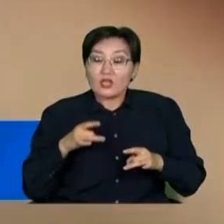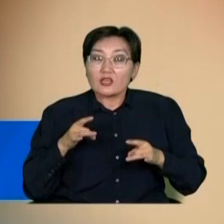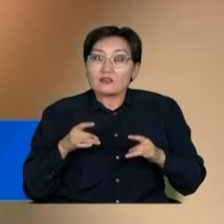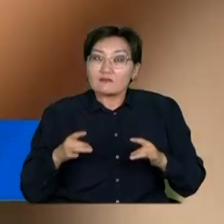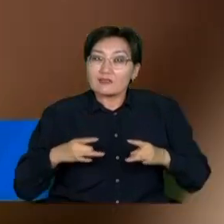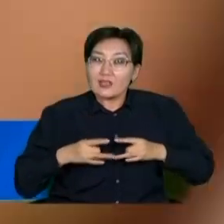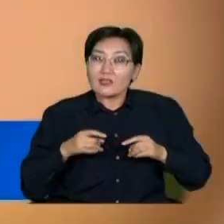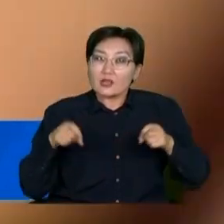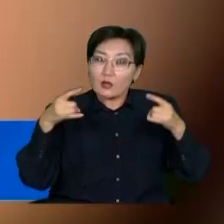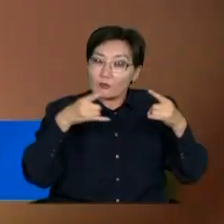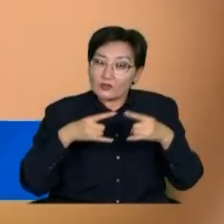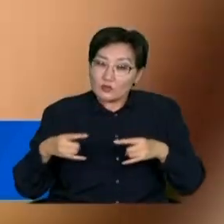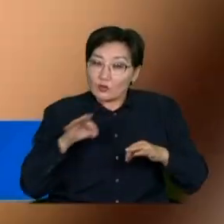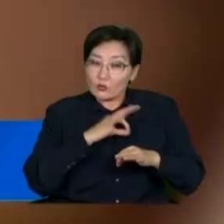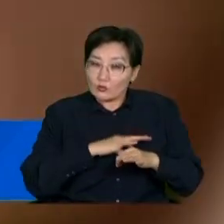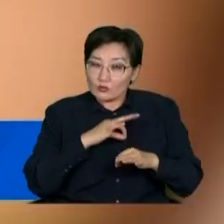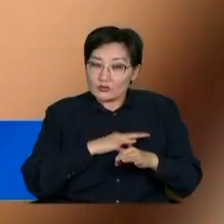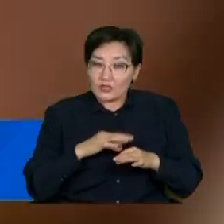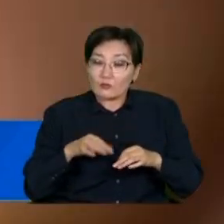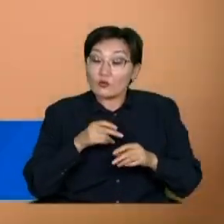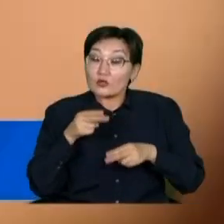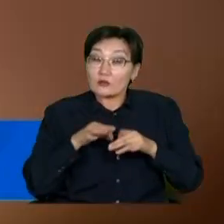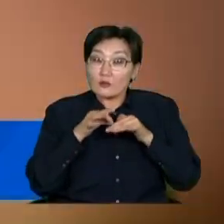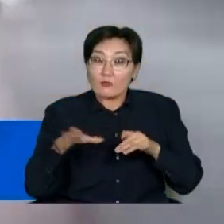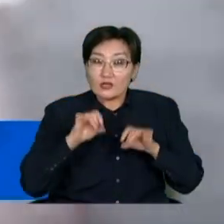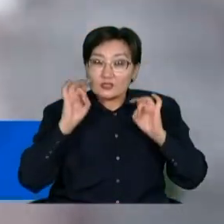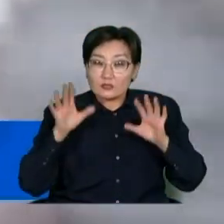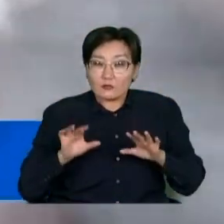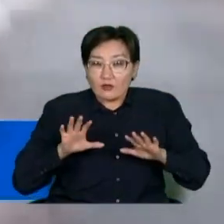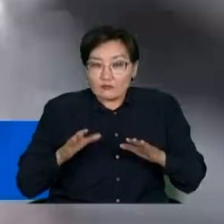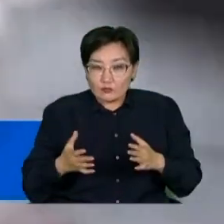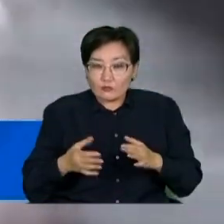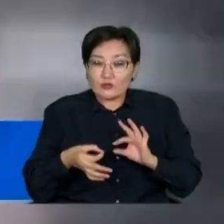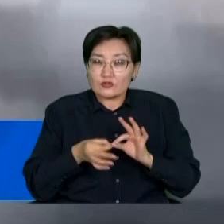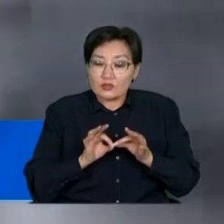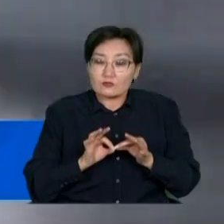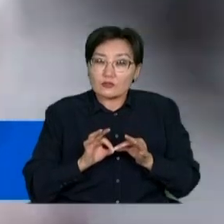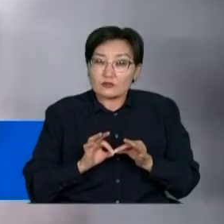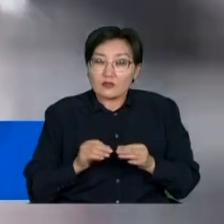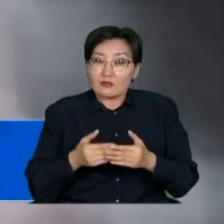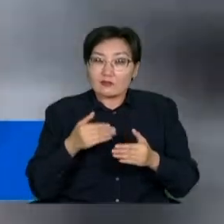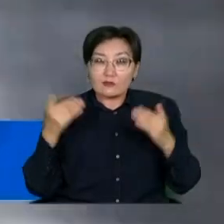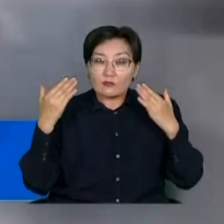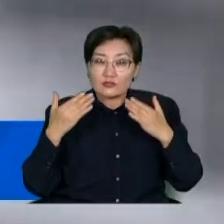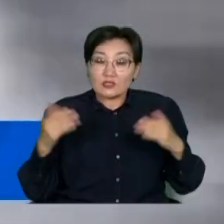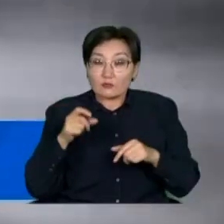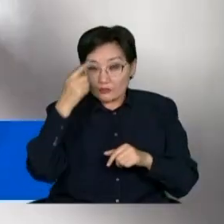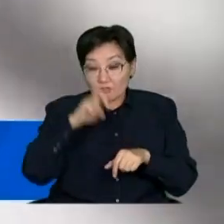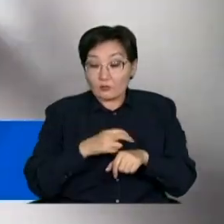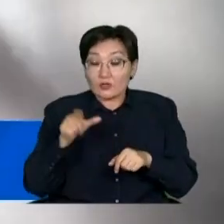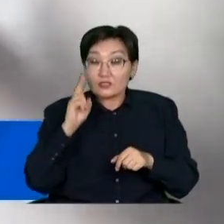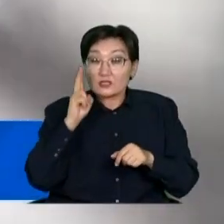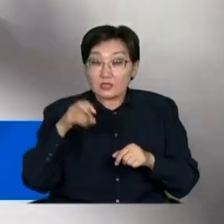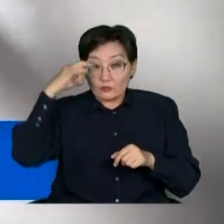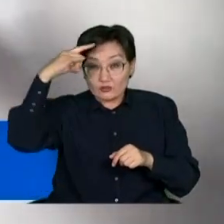ота жасады. Ол қан тамырларын байқамай қалмайды. Бірақ бәрі аяқ асты ғой, кездейсоқ қиындықтарды ешкім алдын ала білмейді. Ал үнді дәрігері 2 жыл болды.